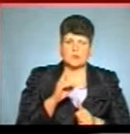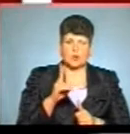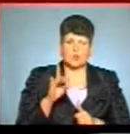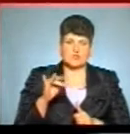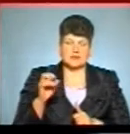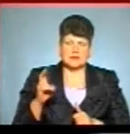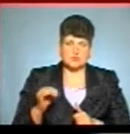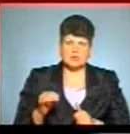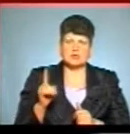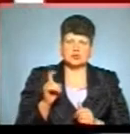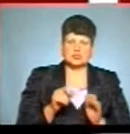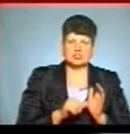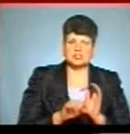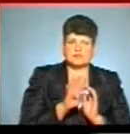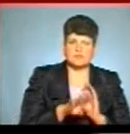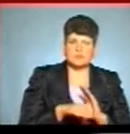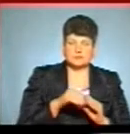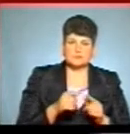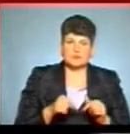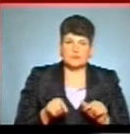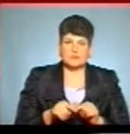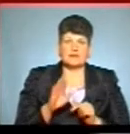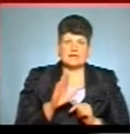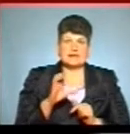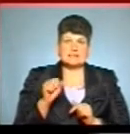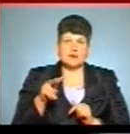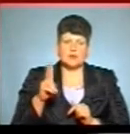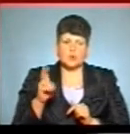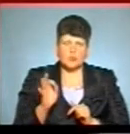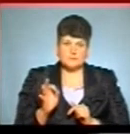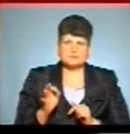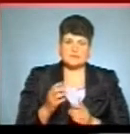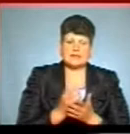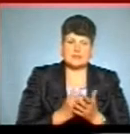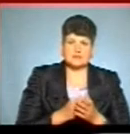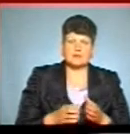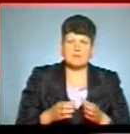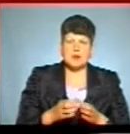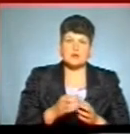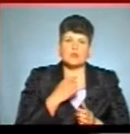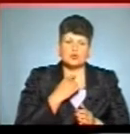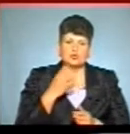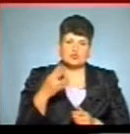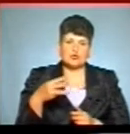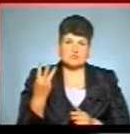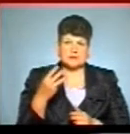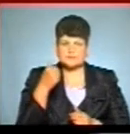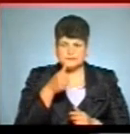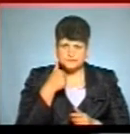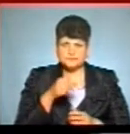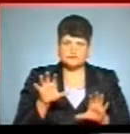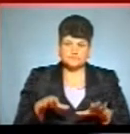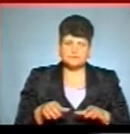На 164-му виборчому окрузі Віолета Салко, кандидат від партії «Голос». 43 роки, голова вуличного